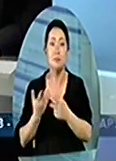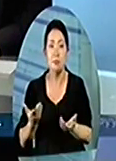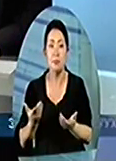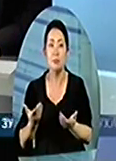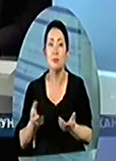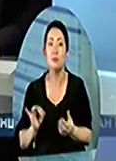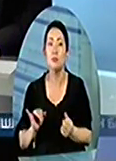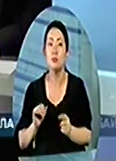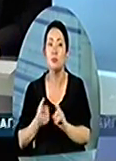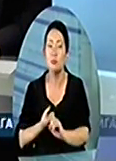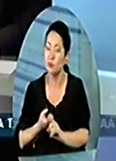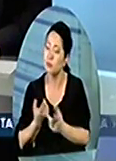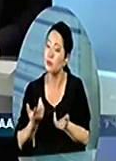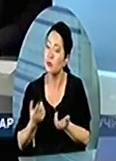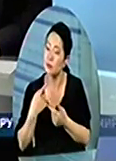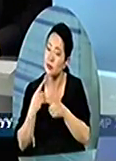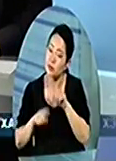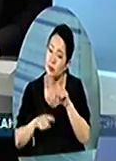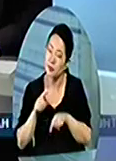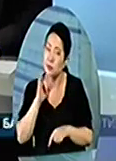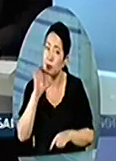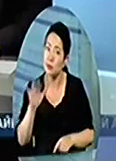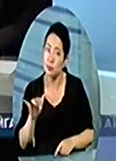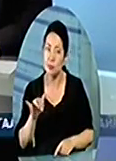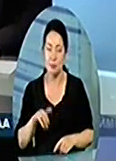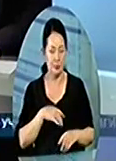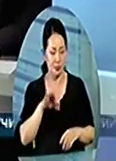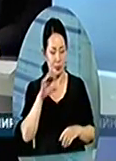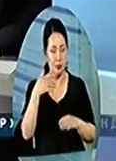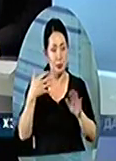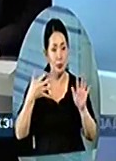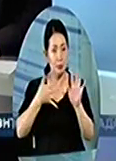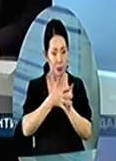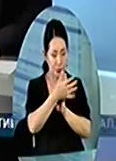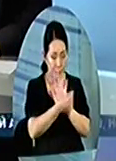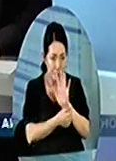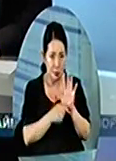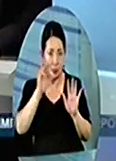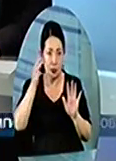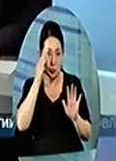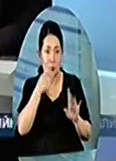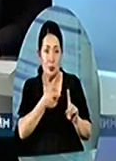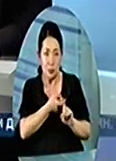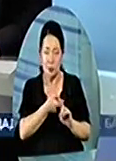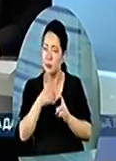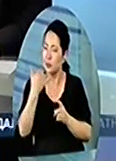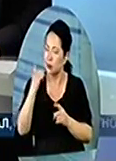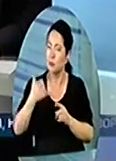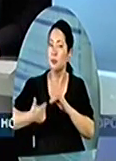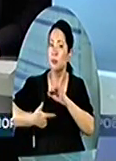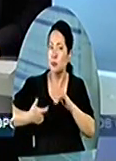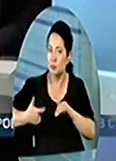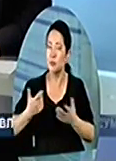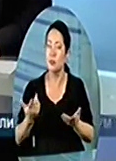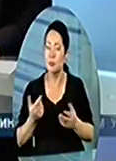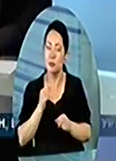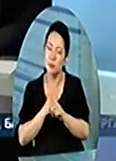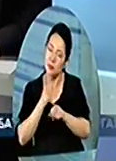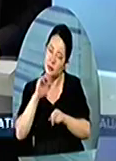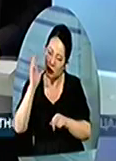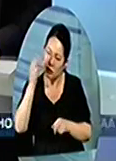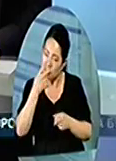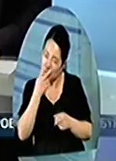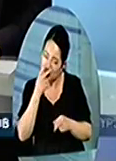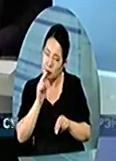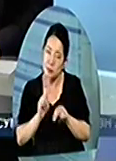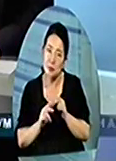үндслэлийг юутай илүү холбож авч үзэж байна. За, улсын төсөв тодтгол хийхтэй холбоотойгоор зайлшгүй татварын бас бодлогыг зарим талаар эргэж авч үзэх бодит шаардлага